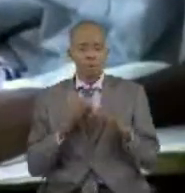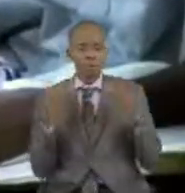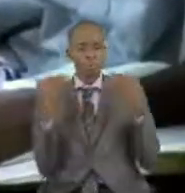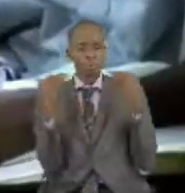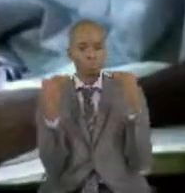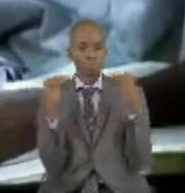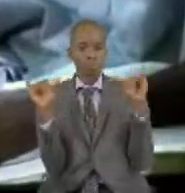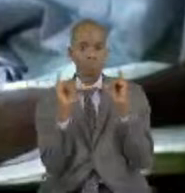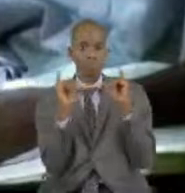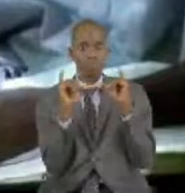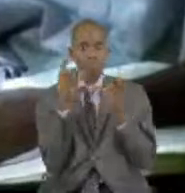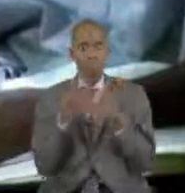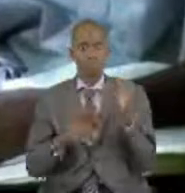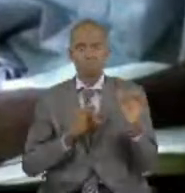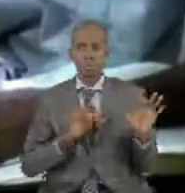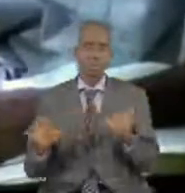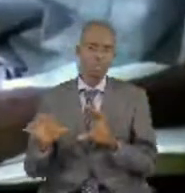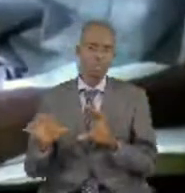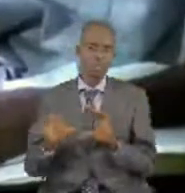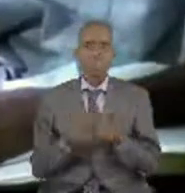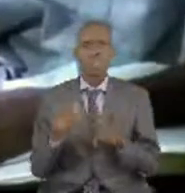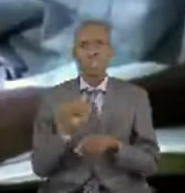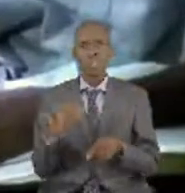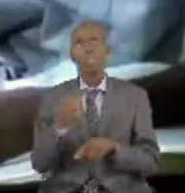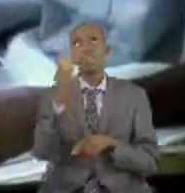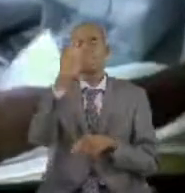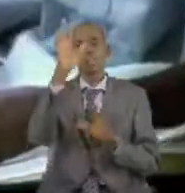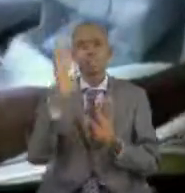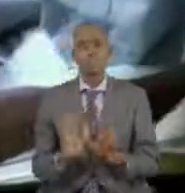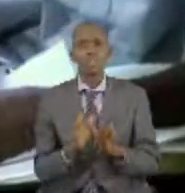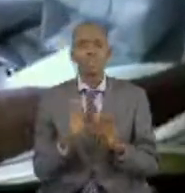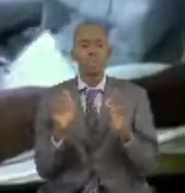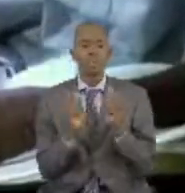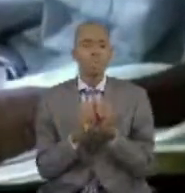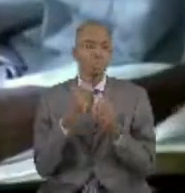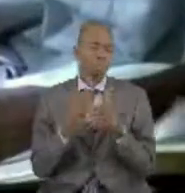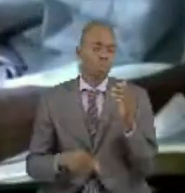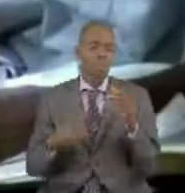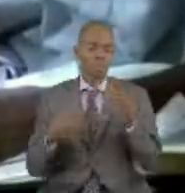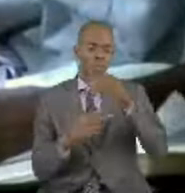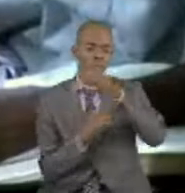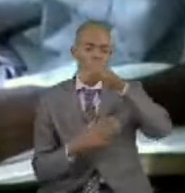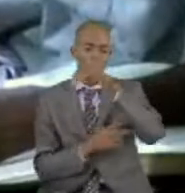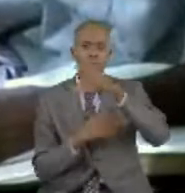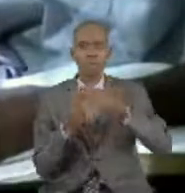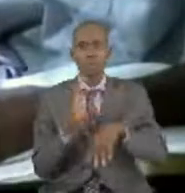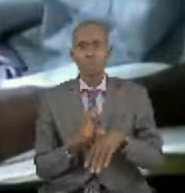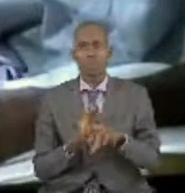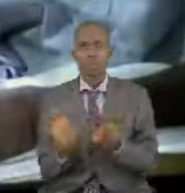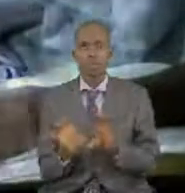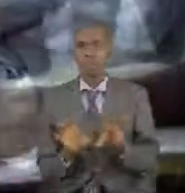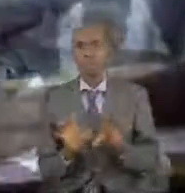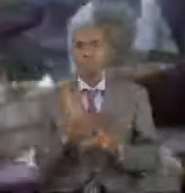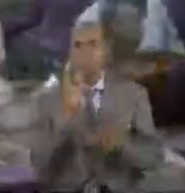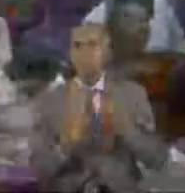comme en tant que pèlerin avec ce que les piliers de l'église le fond si je mesure